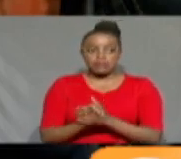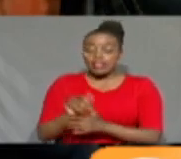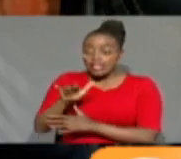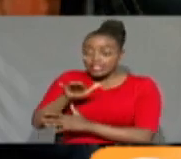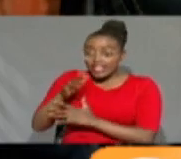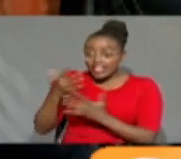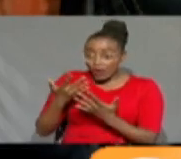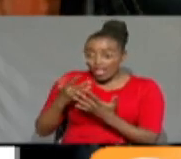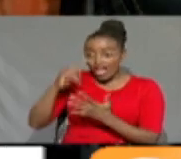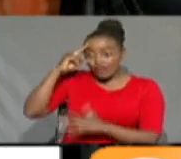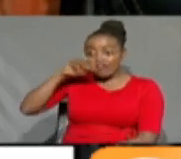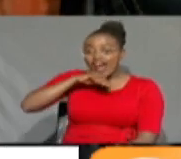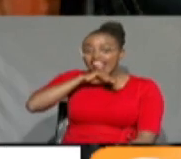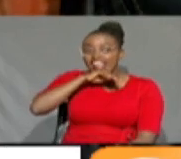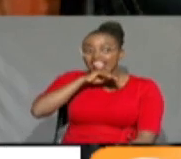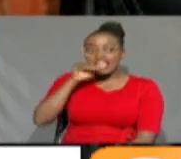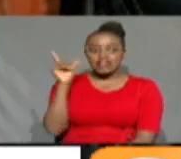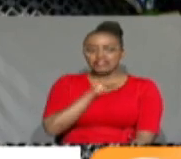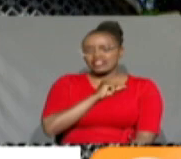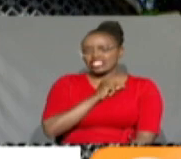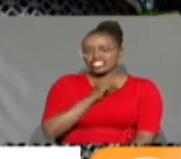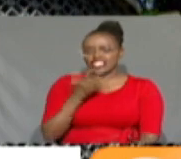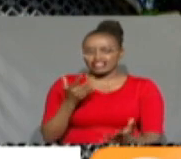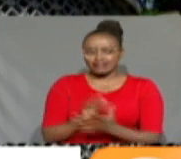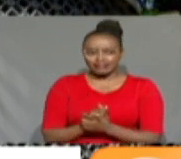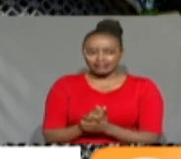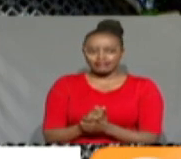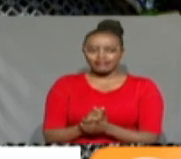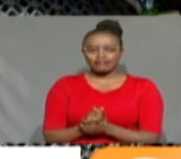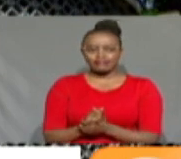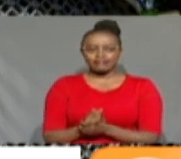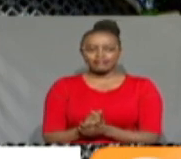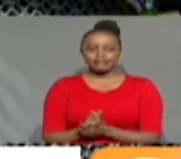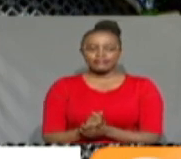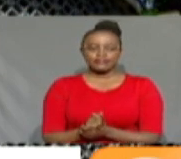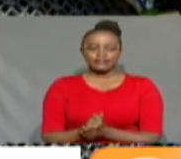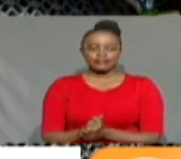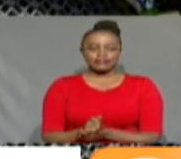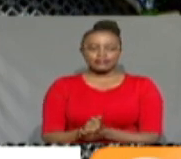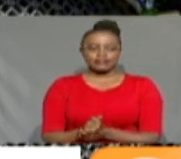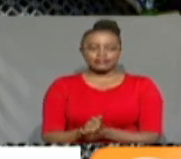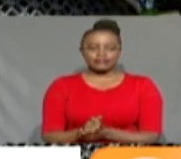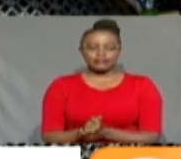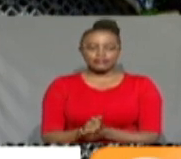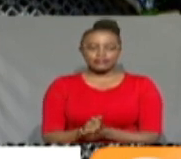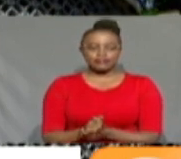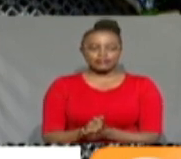bedroom, and we finished with it like that. Stephen Letor, Runinga ya Citizen, Nairobi.